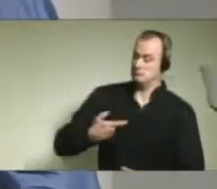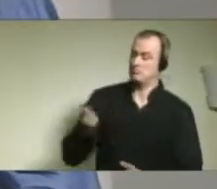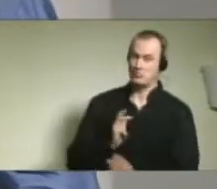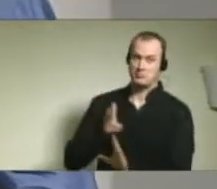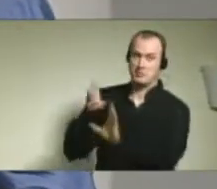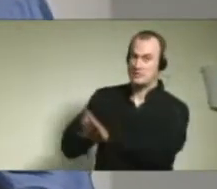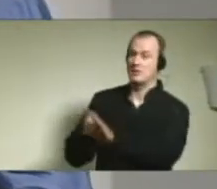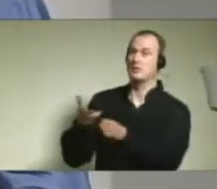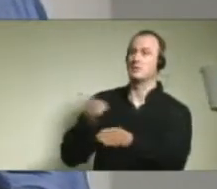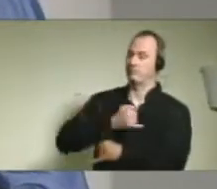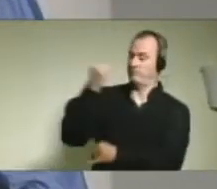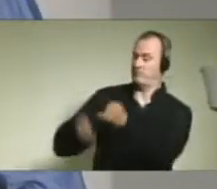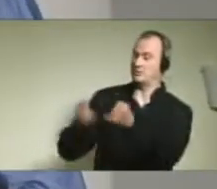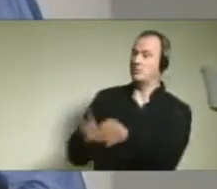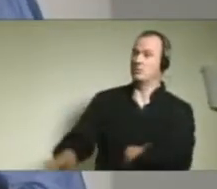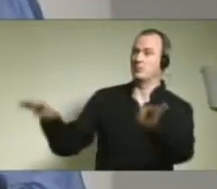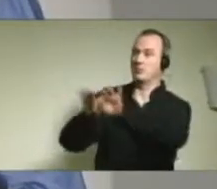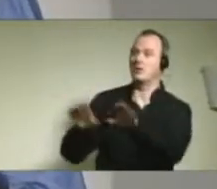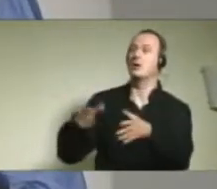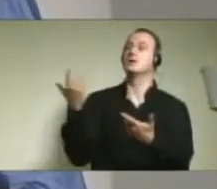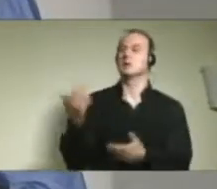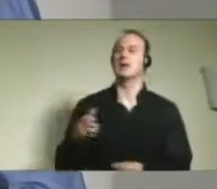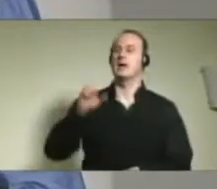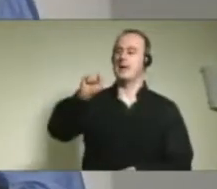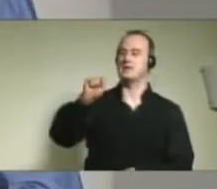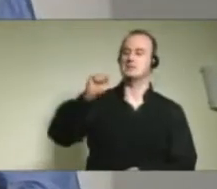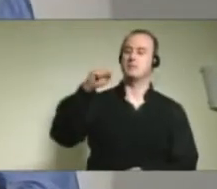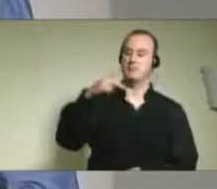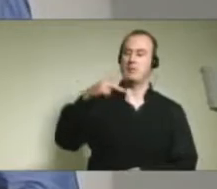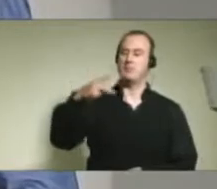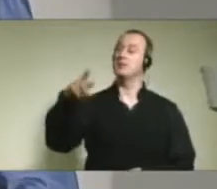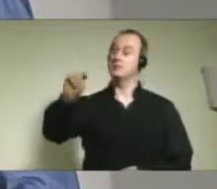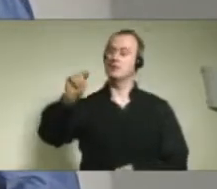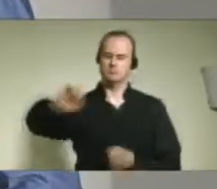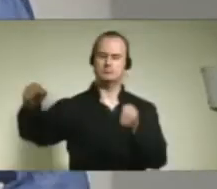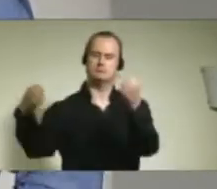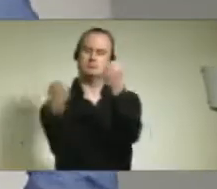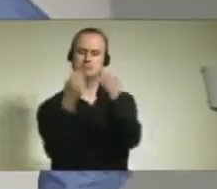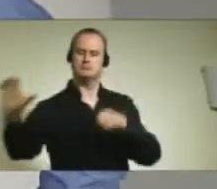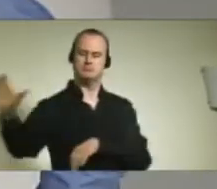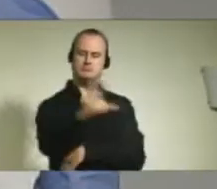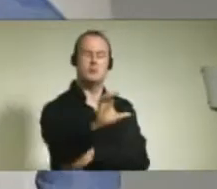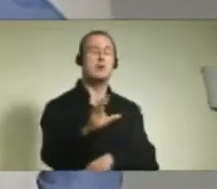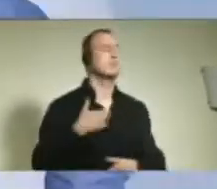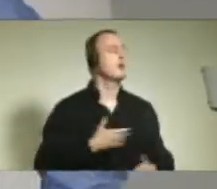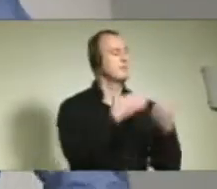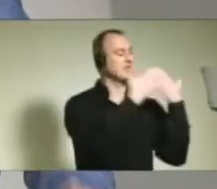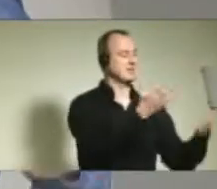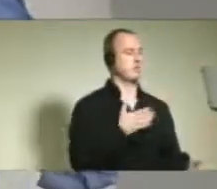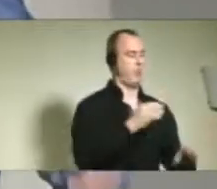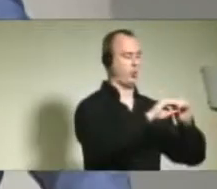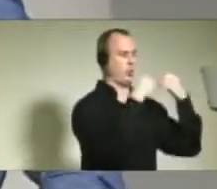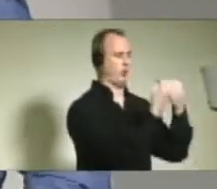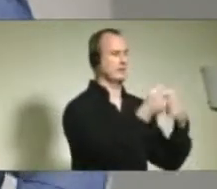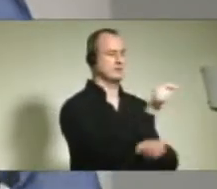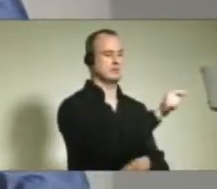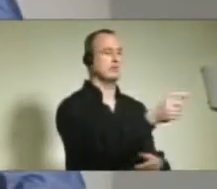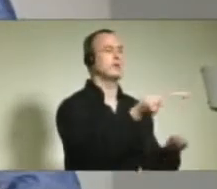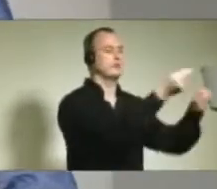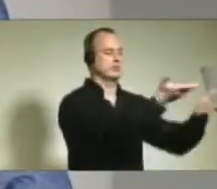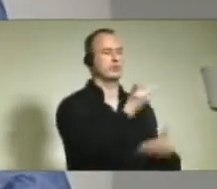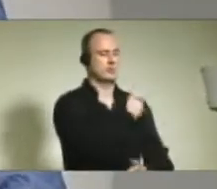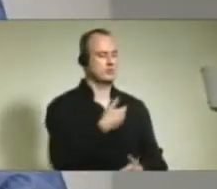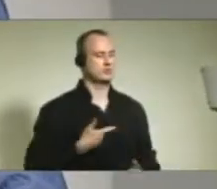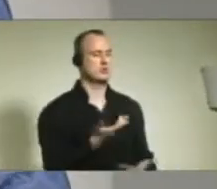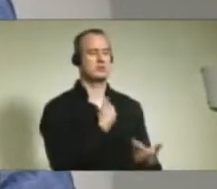important parrainé par le STTP. Une fois de plus, je désire remercier mon propre organisme qui m'a donné